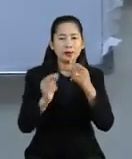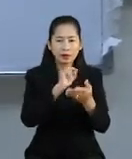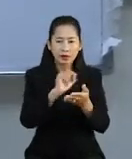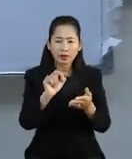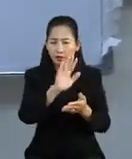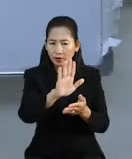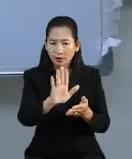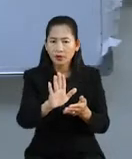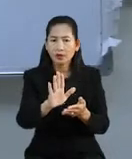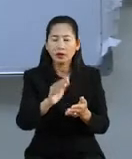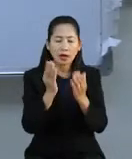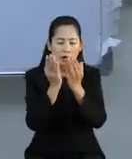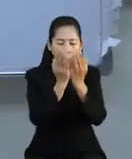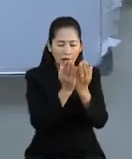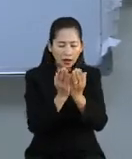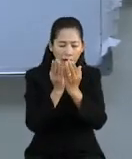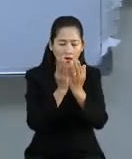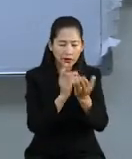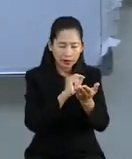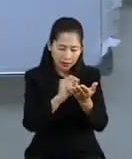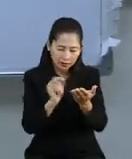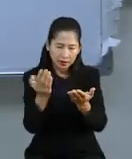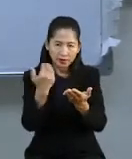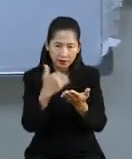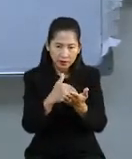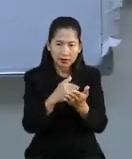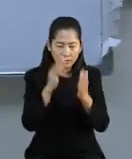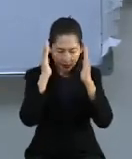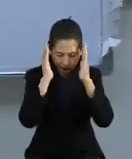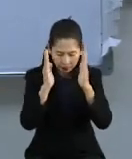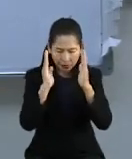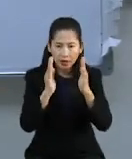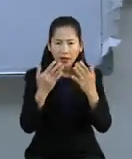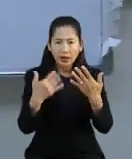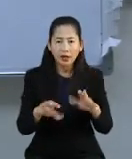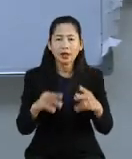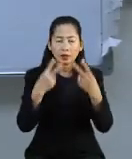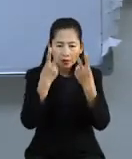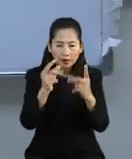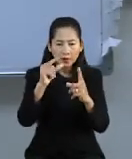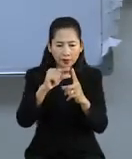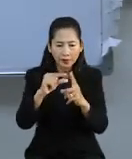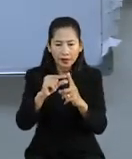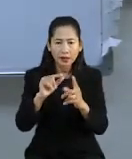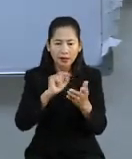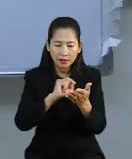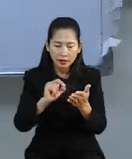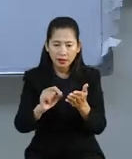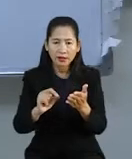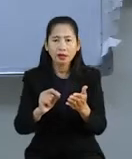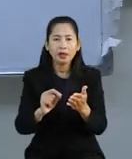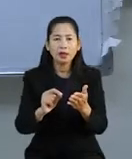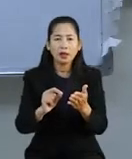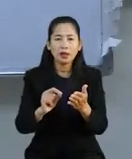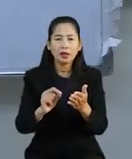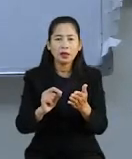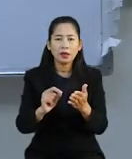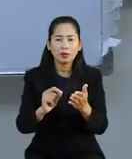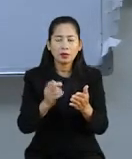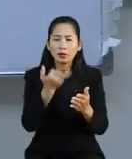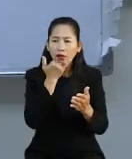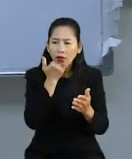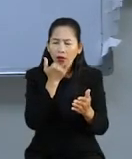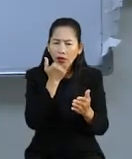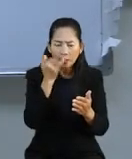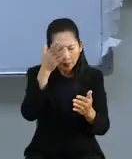được bà con, xong thư cả an, ca sơ xe được bà con xa lần vinh đau dù chất tục nát. Hai mơ biết nát để con ai sơ xe tha cả lỗ, ai tha khâu